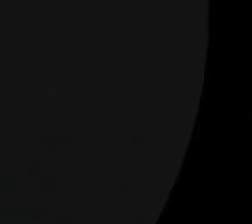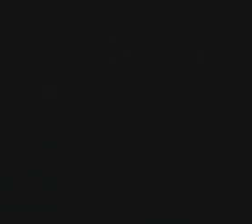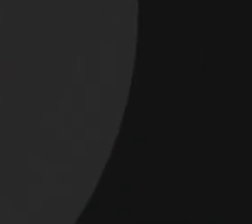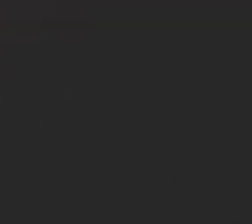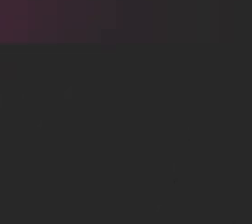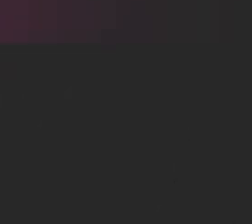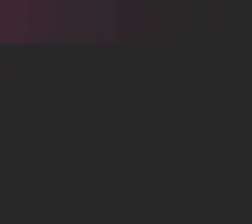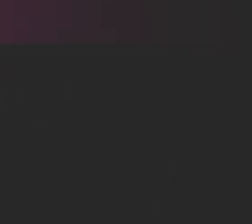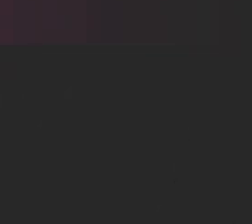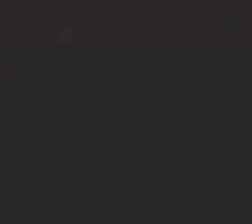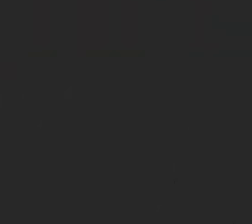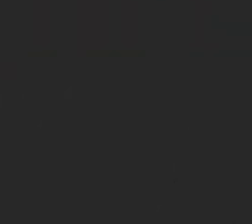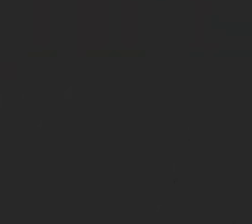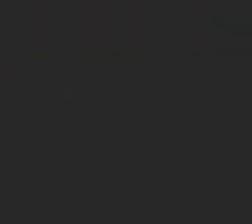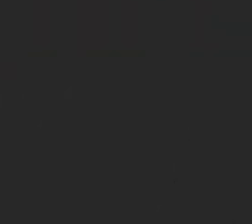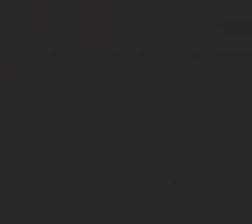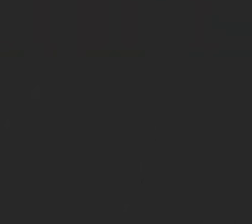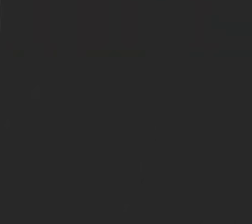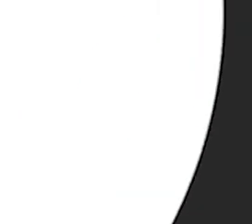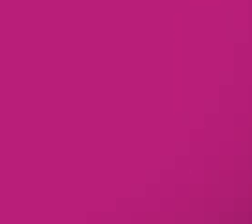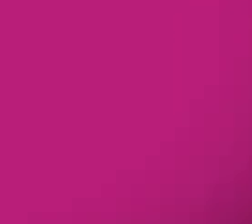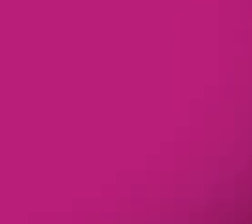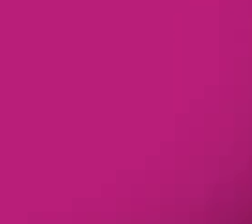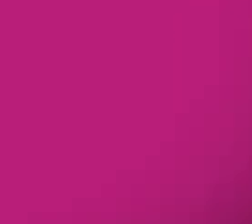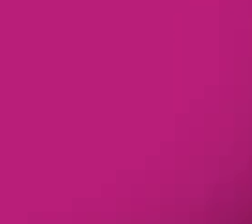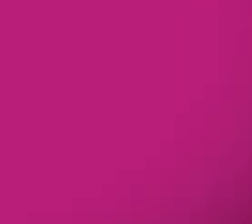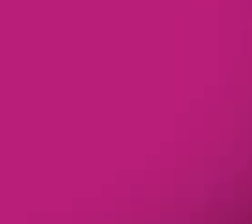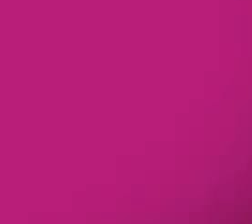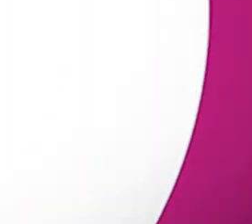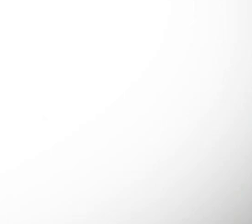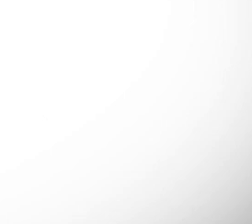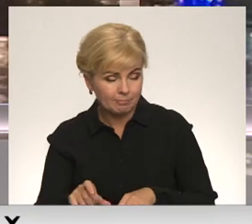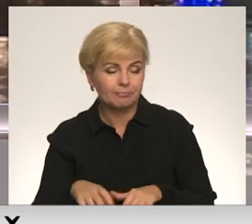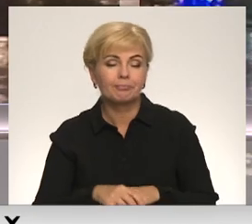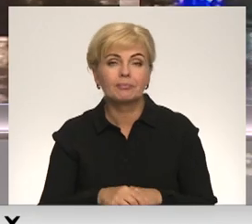Re! Viss ēters ir te!